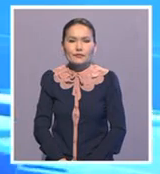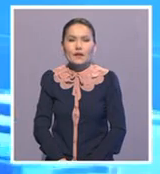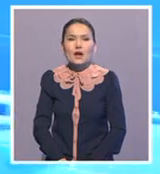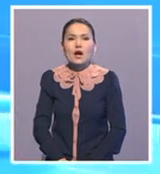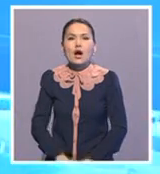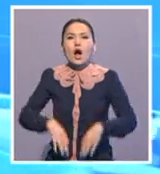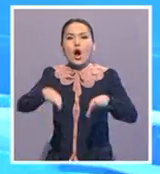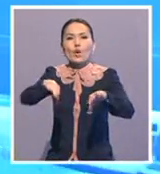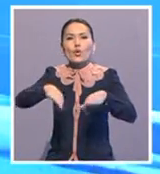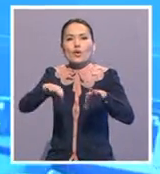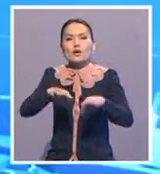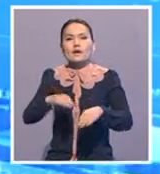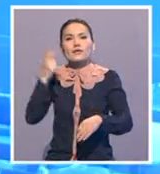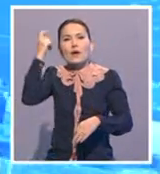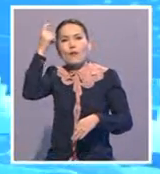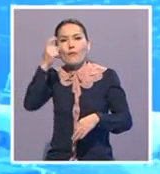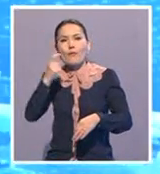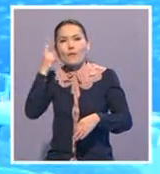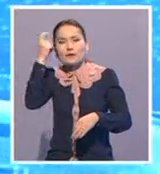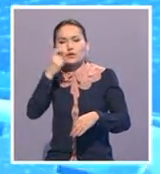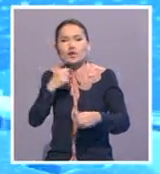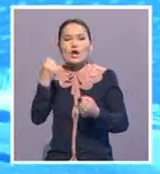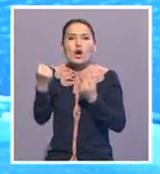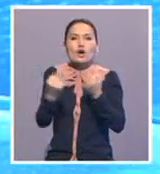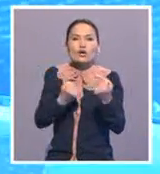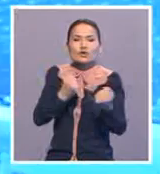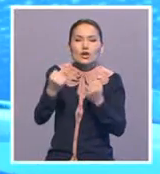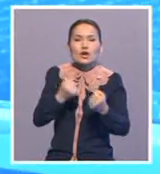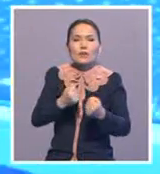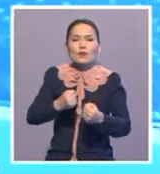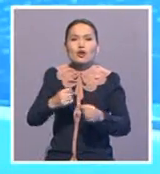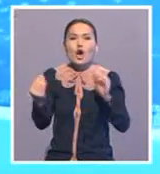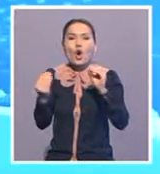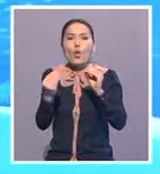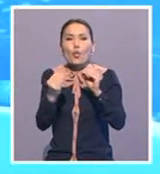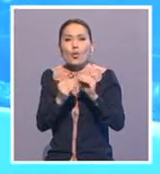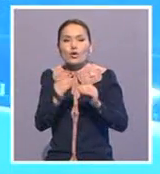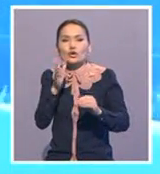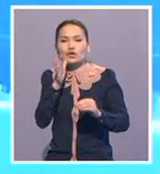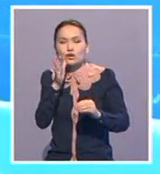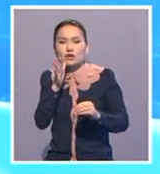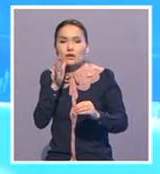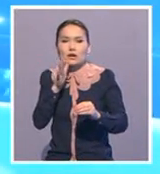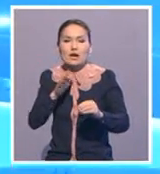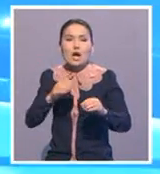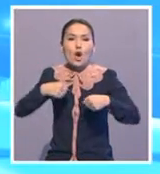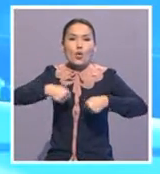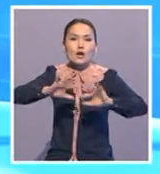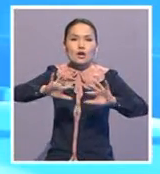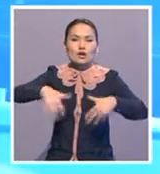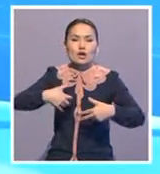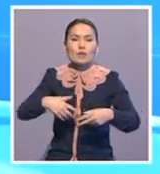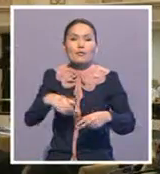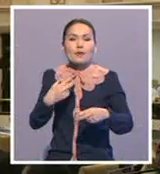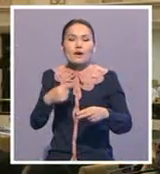Көлікті мас күйінде басқарған үшін үшінші рет ұсталған адам жүргізуші куәлігінен 10 жылға айырылып, 30 тәулікке қамауға алынады. Бұл туралы бүгін